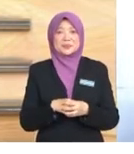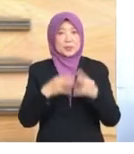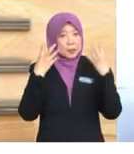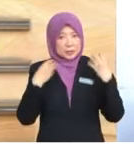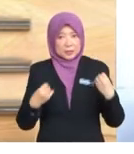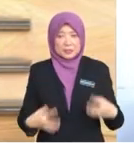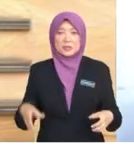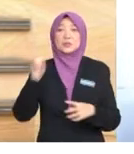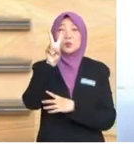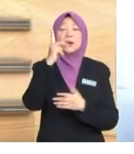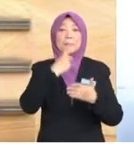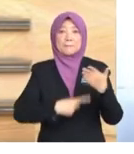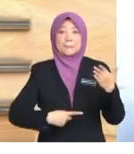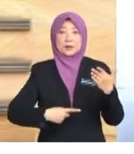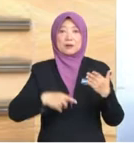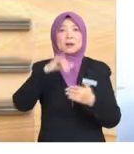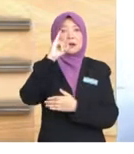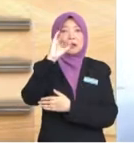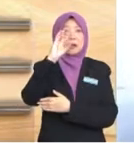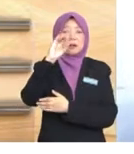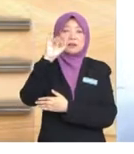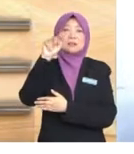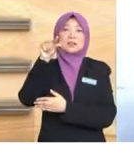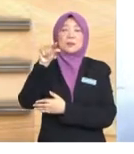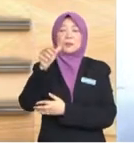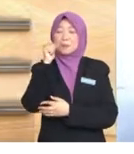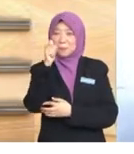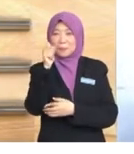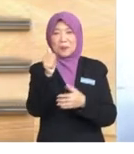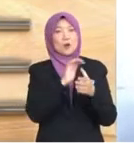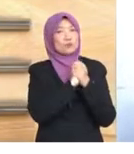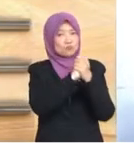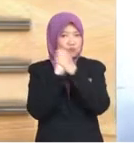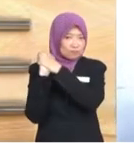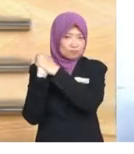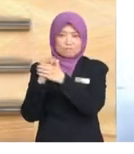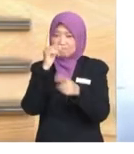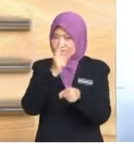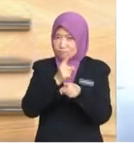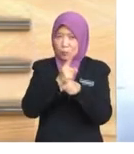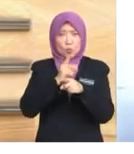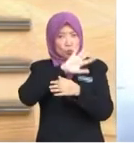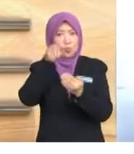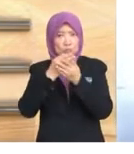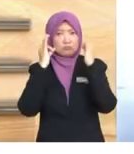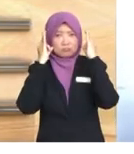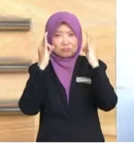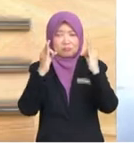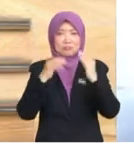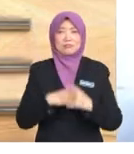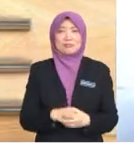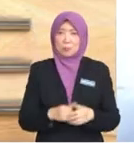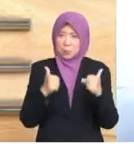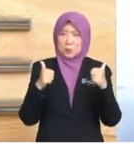adik Amir. Icing. Bagus. Icing. Wow. Nampaknya fokus dia tadi, cikgu. Ya,